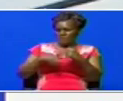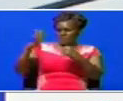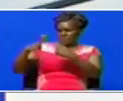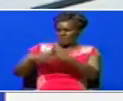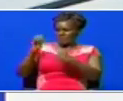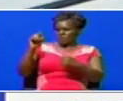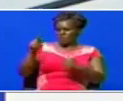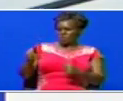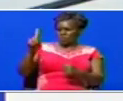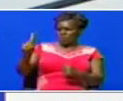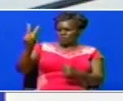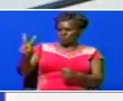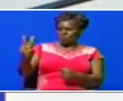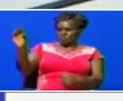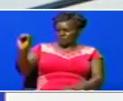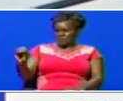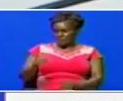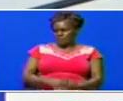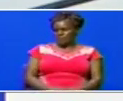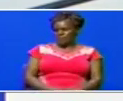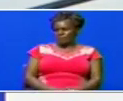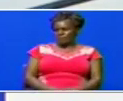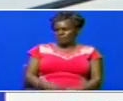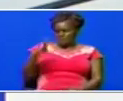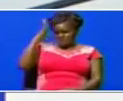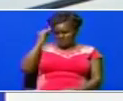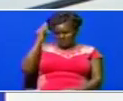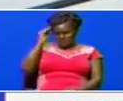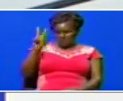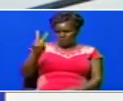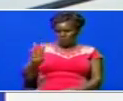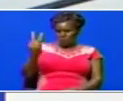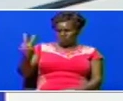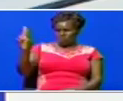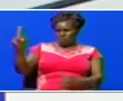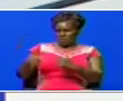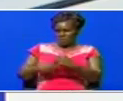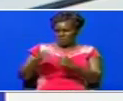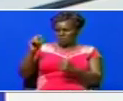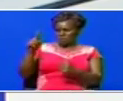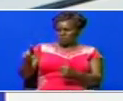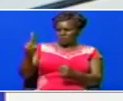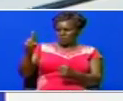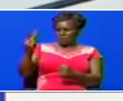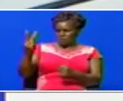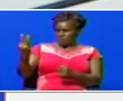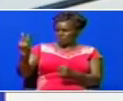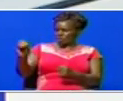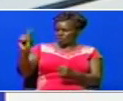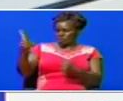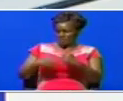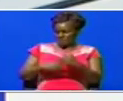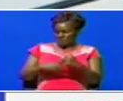479, 0.12%. Mohamed Dida, 226, 0.06%.